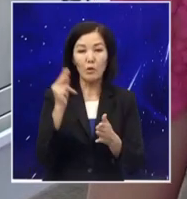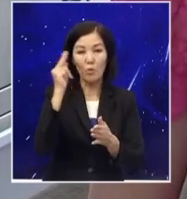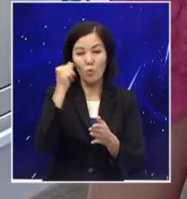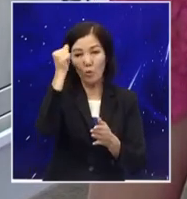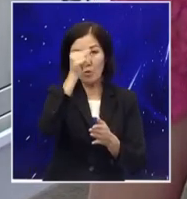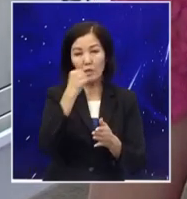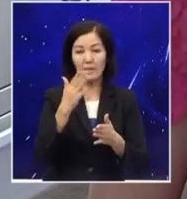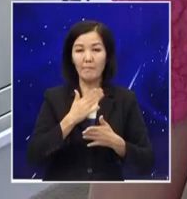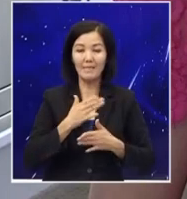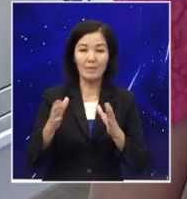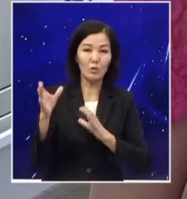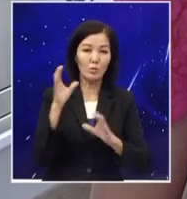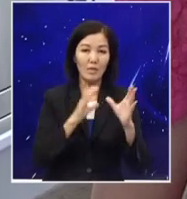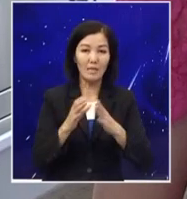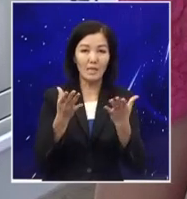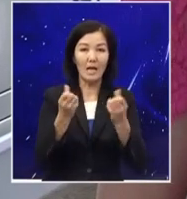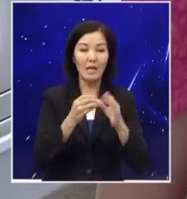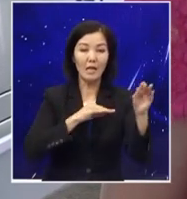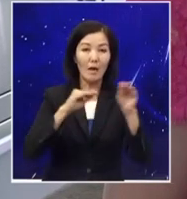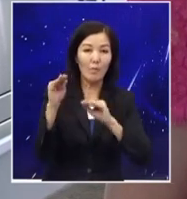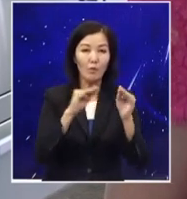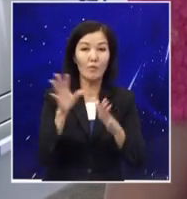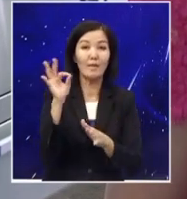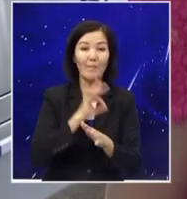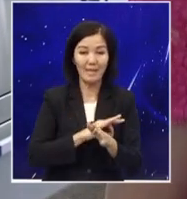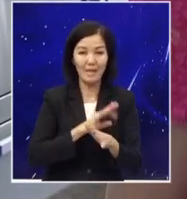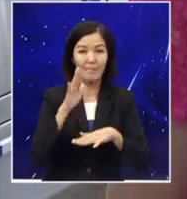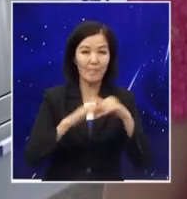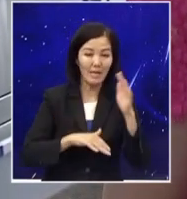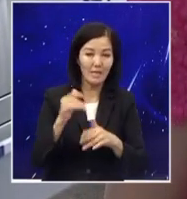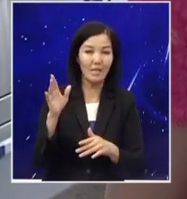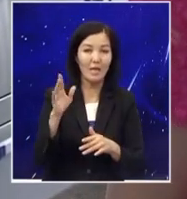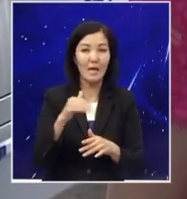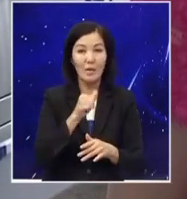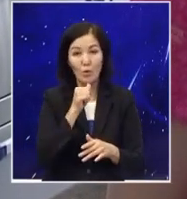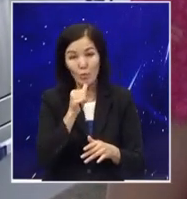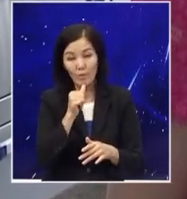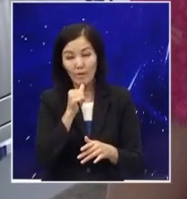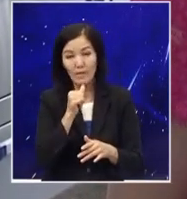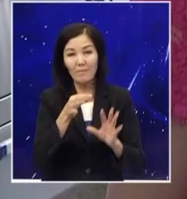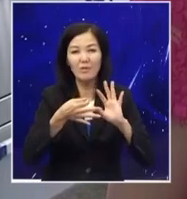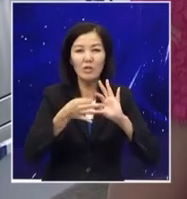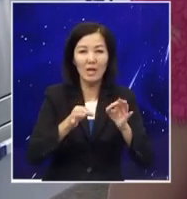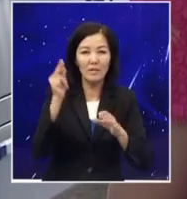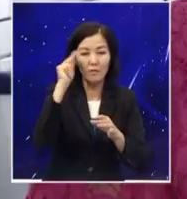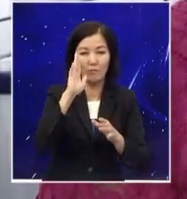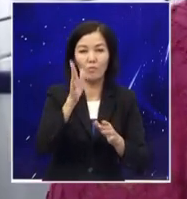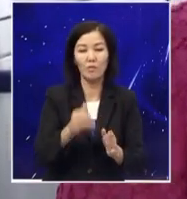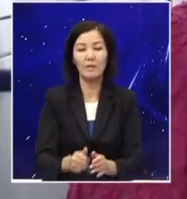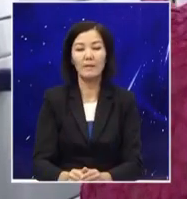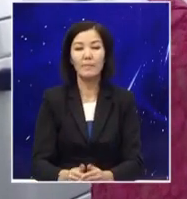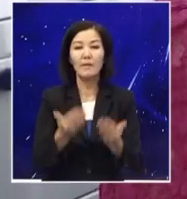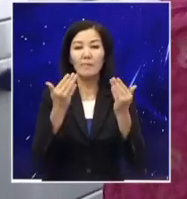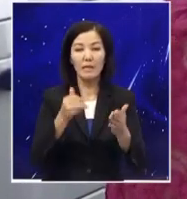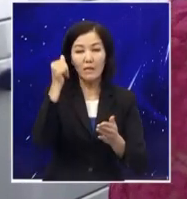жылында біздің студенттеріміз осы алған құрылғыларды пайдалана отырып, өздері жан-жақты практикадан өтетін болады. Биылғы